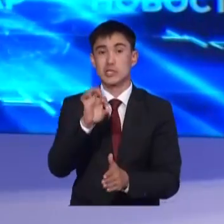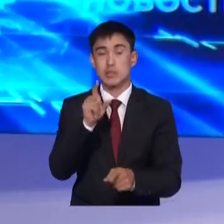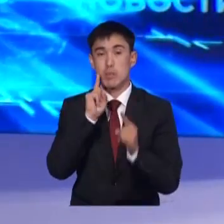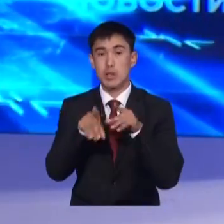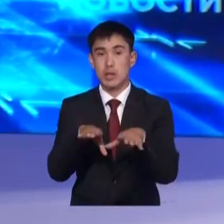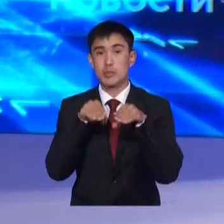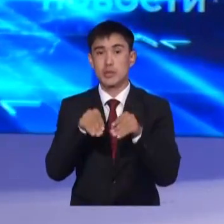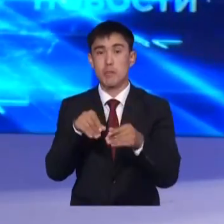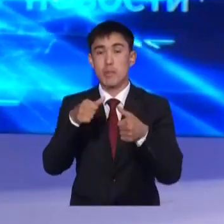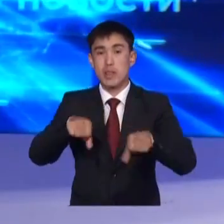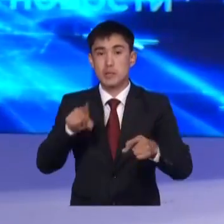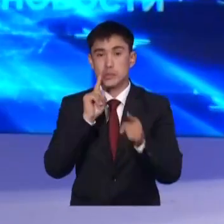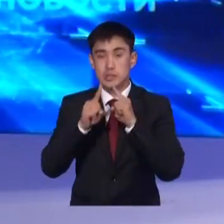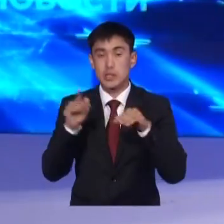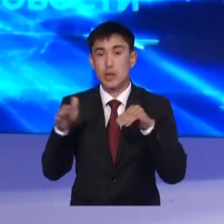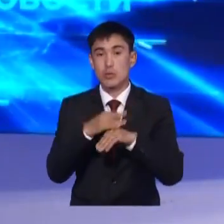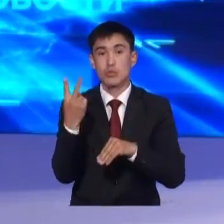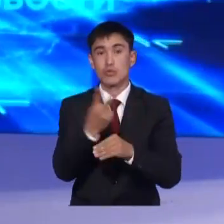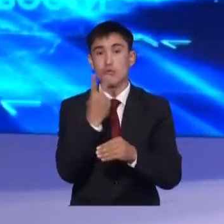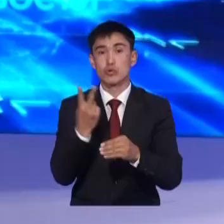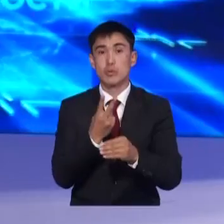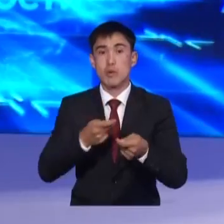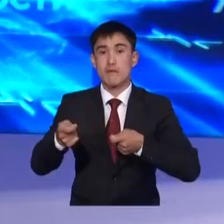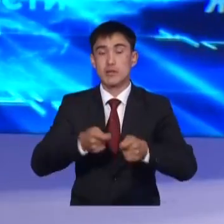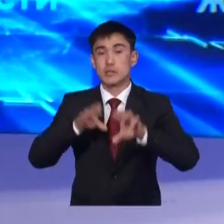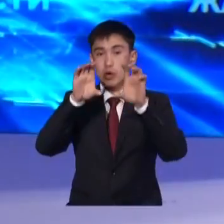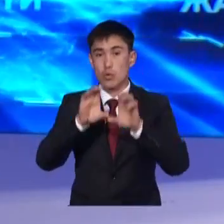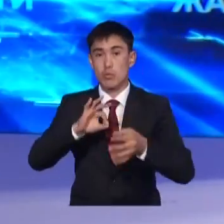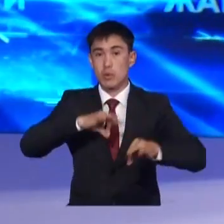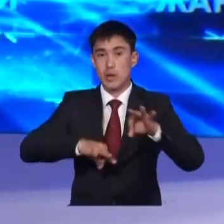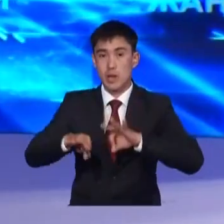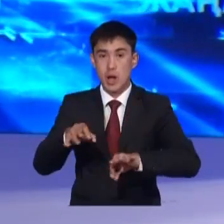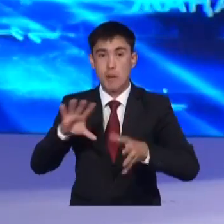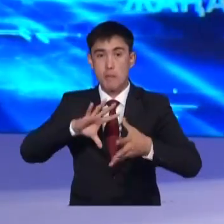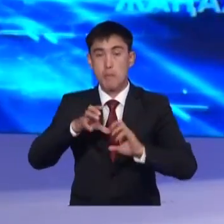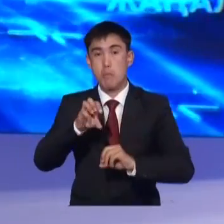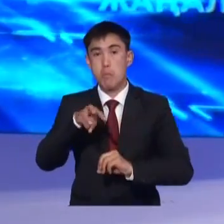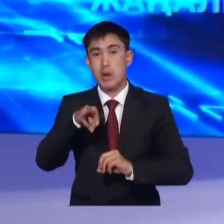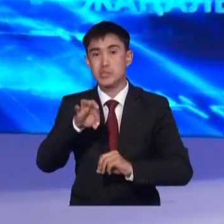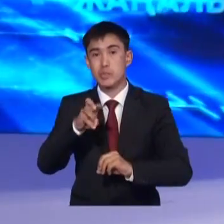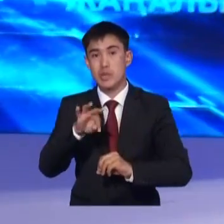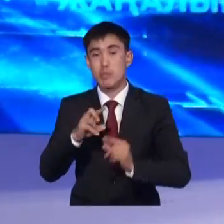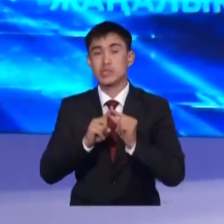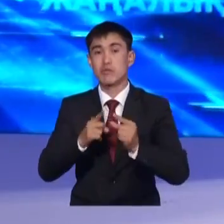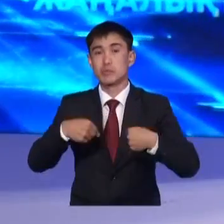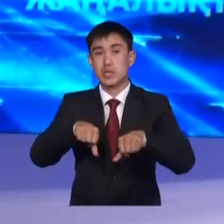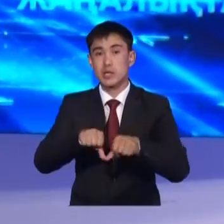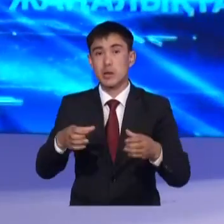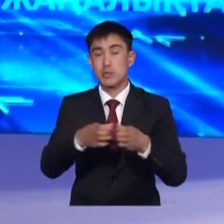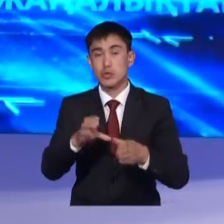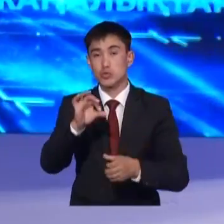парламента На пленарном заседании одобрили в двух чтениях правительственный законопроект о массмедиа по словам члена комитета по